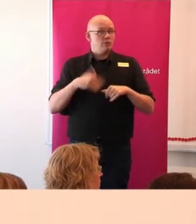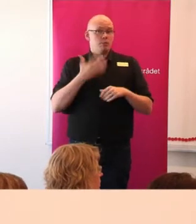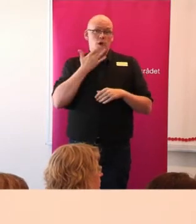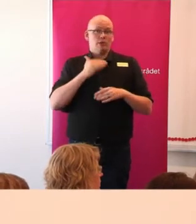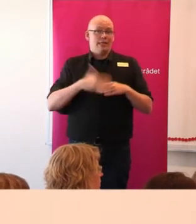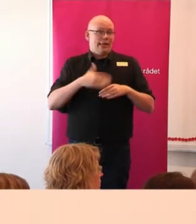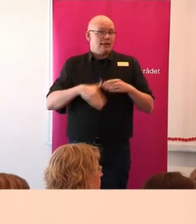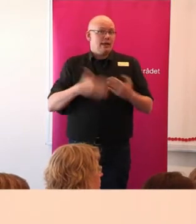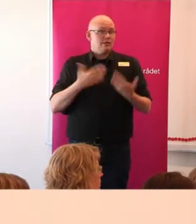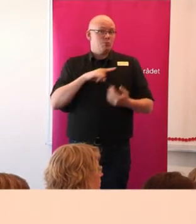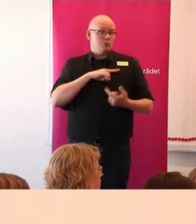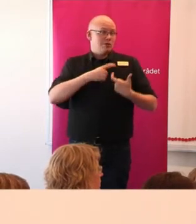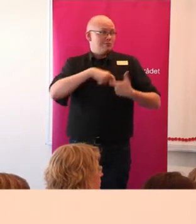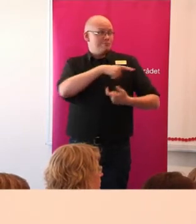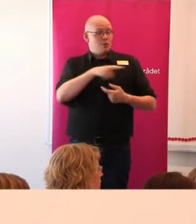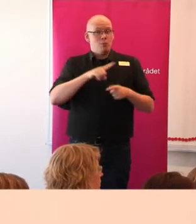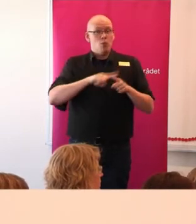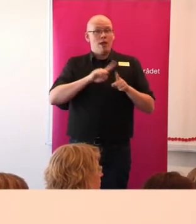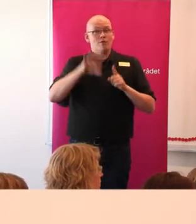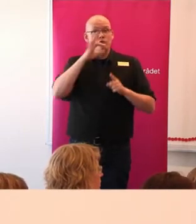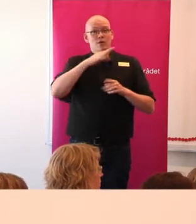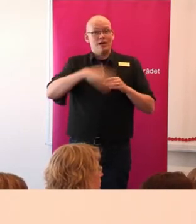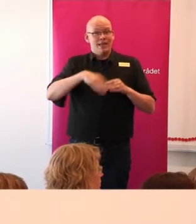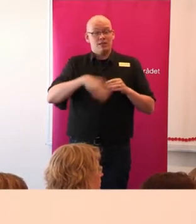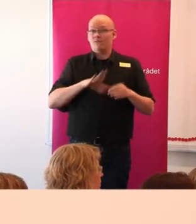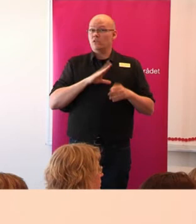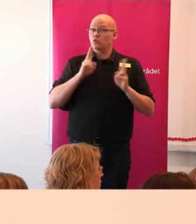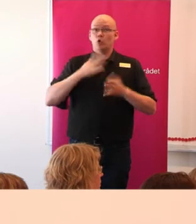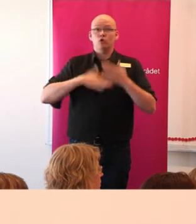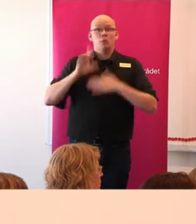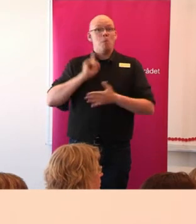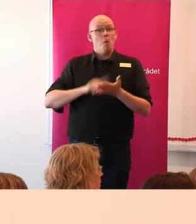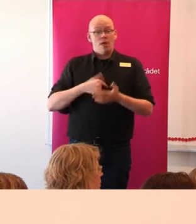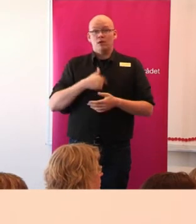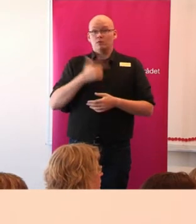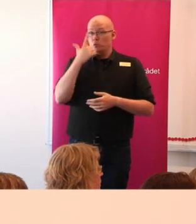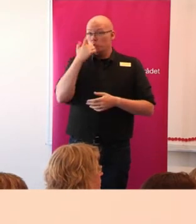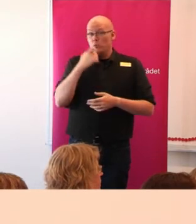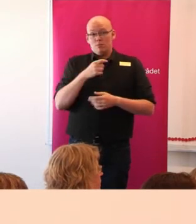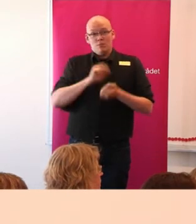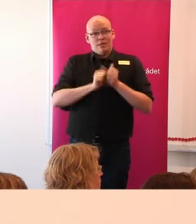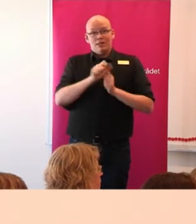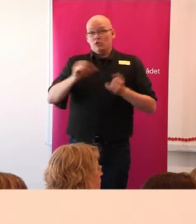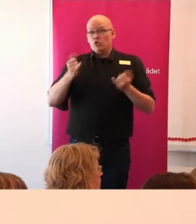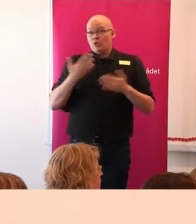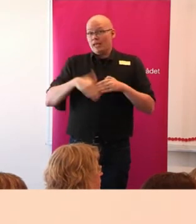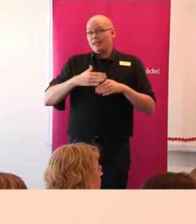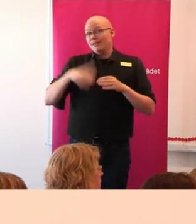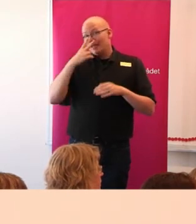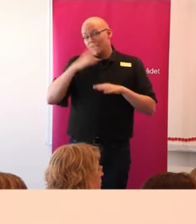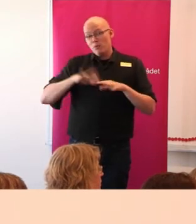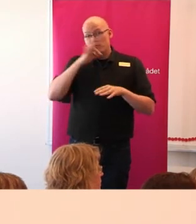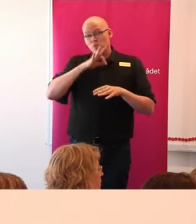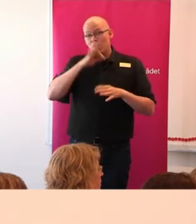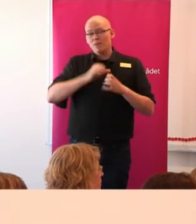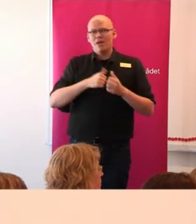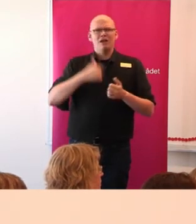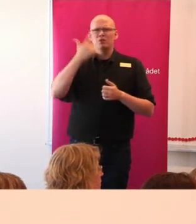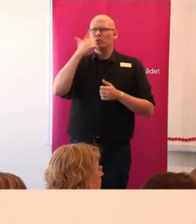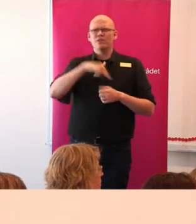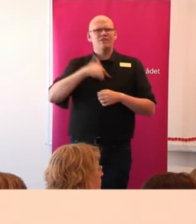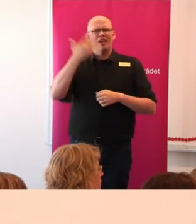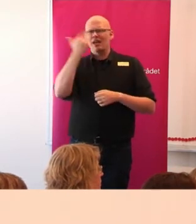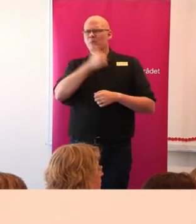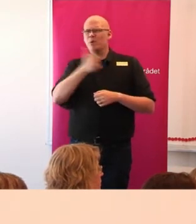de önskemålen finns. Och jag tror att man idag tittar på det. Jag tror inte på att skicka tillbaka personer som känner